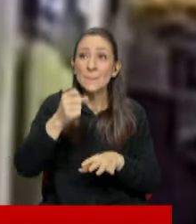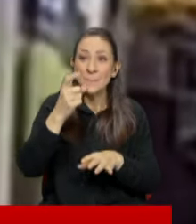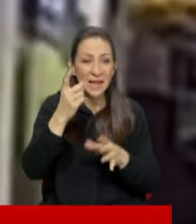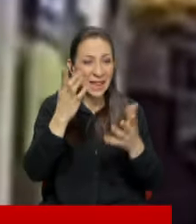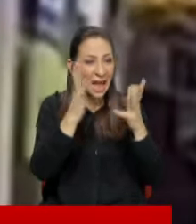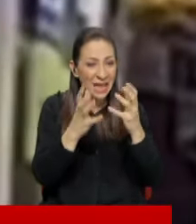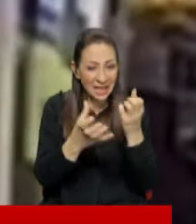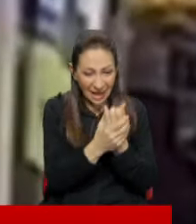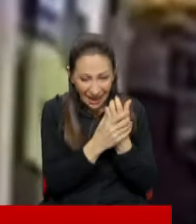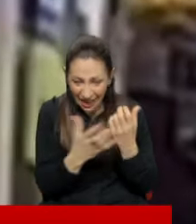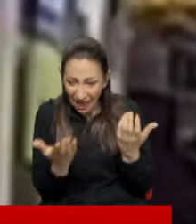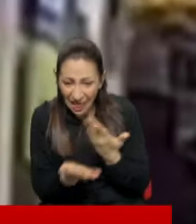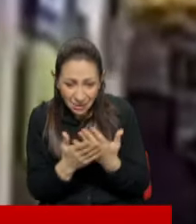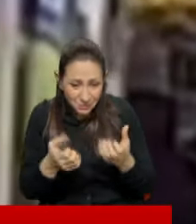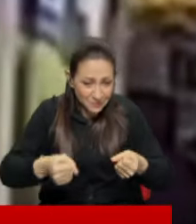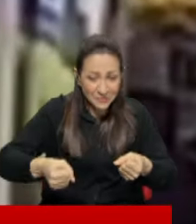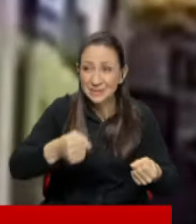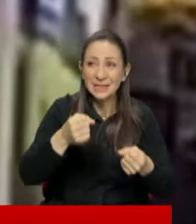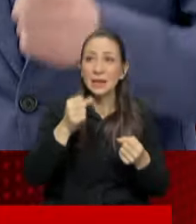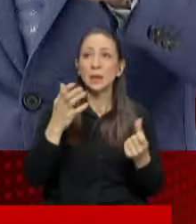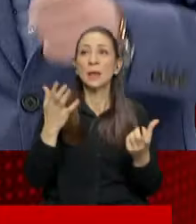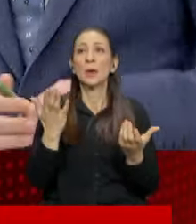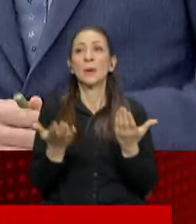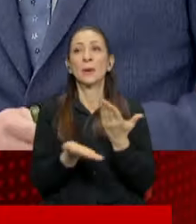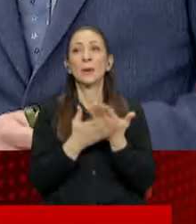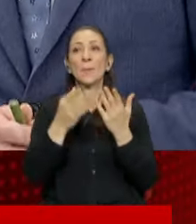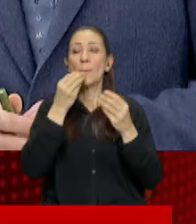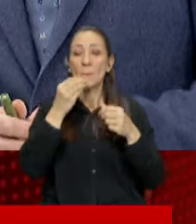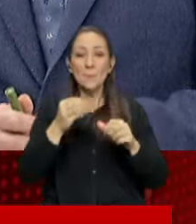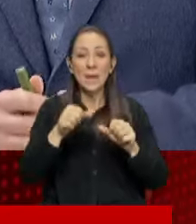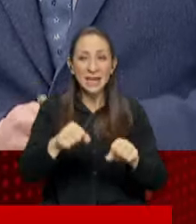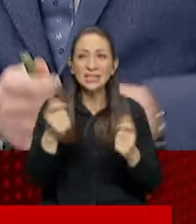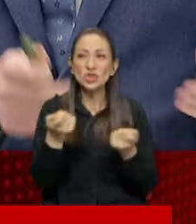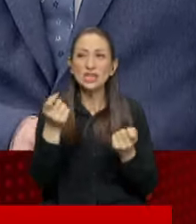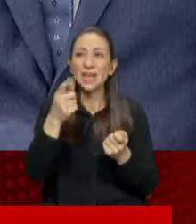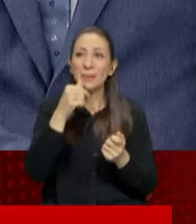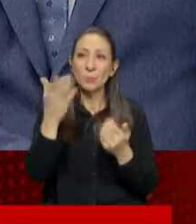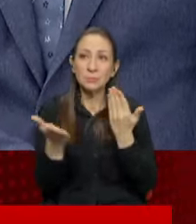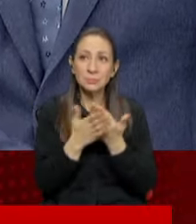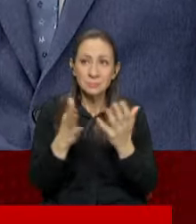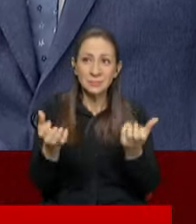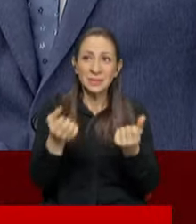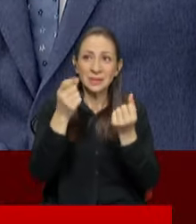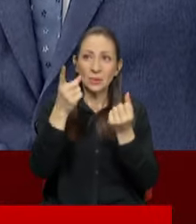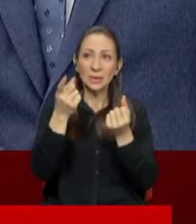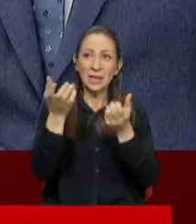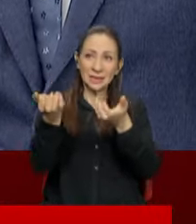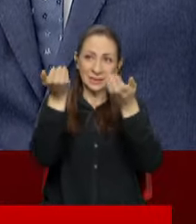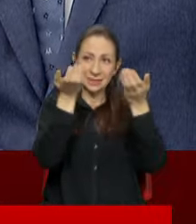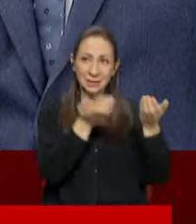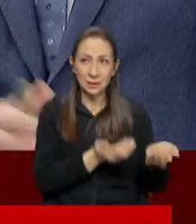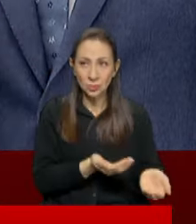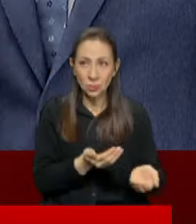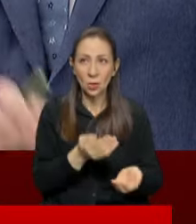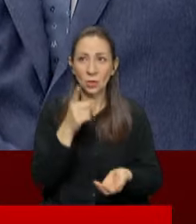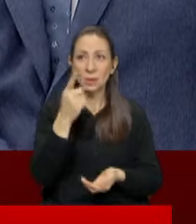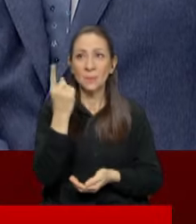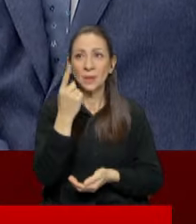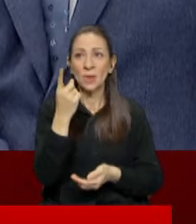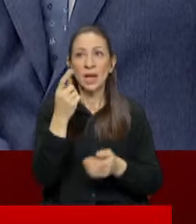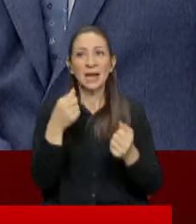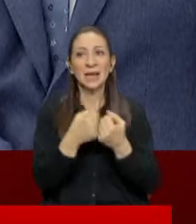tutmak amacıyla öyle bir hareket yapıyor. Ama neyse ki imdadına bir market çalışanı yetişiyor ve o kadını oradan indiriyorlar. O da böyle